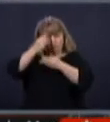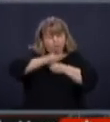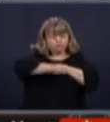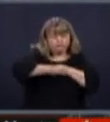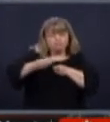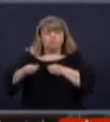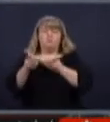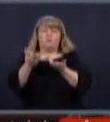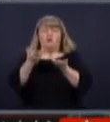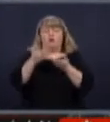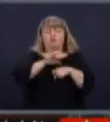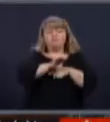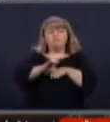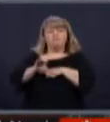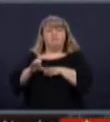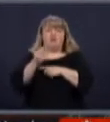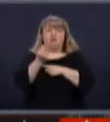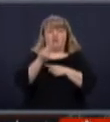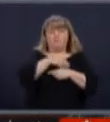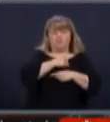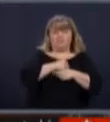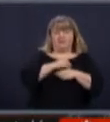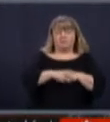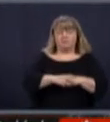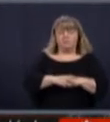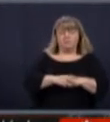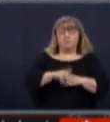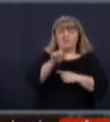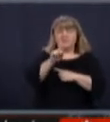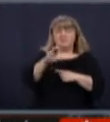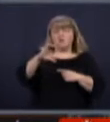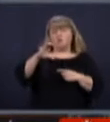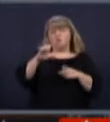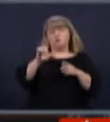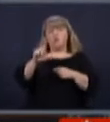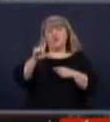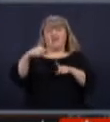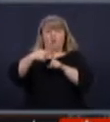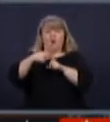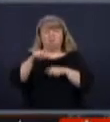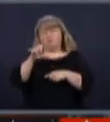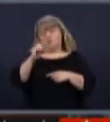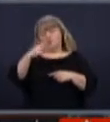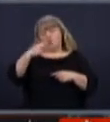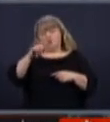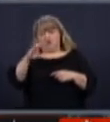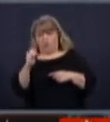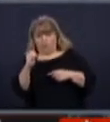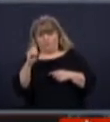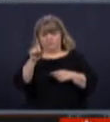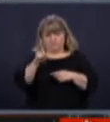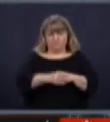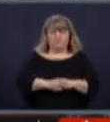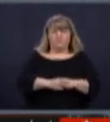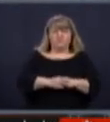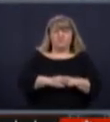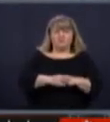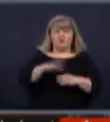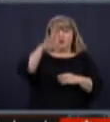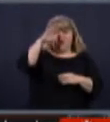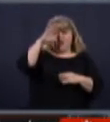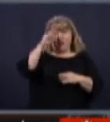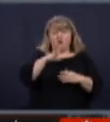Cogeco. Bonjour, M. le Premier ministre, Mme McCann, Dr Arruda. M. Arruda, il y a quelques, quoi, deux semaines, peut-être un petit peu